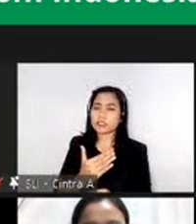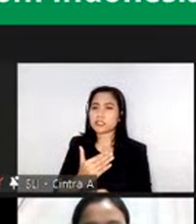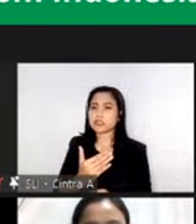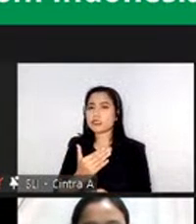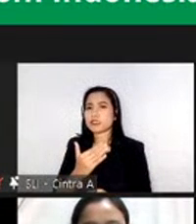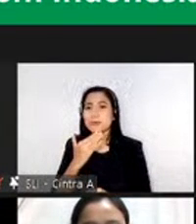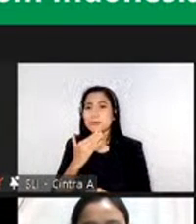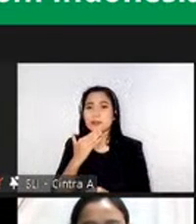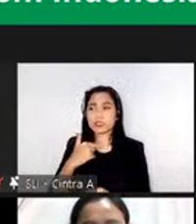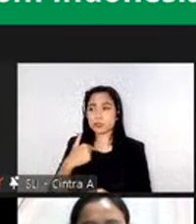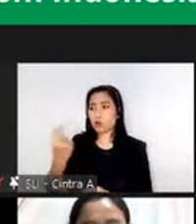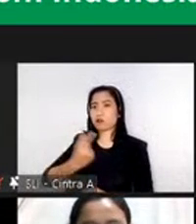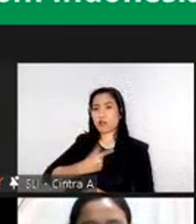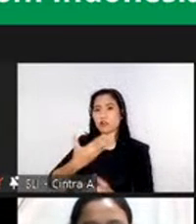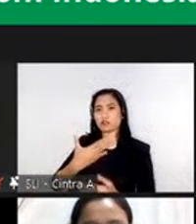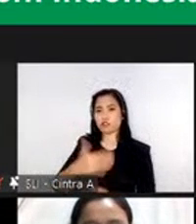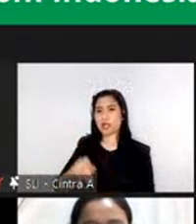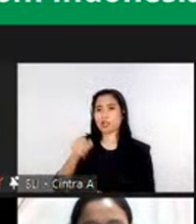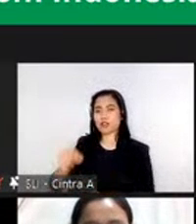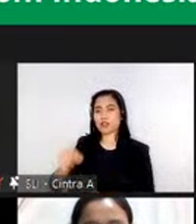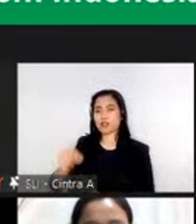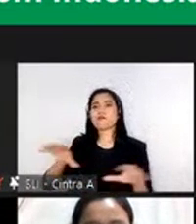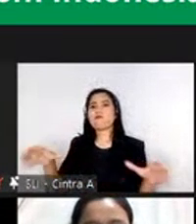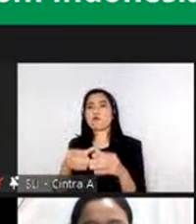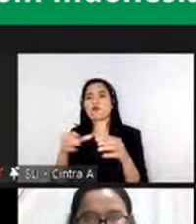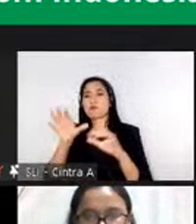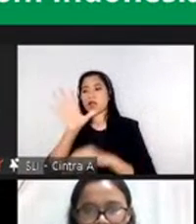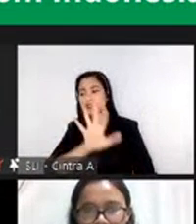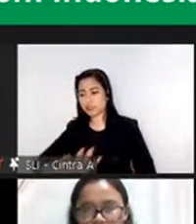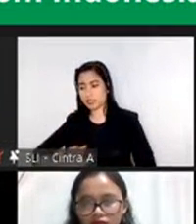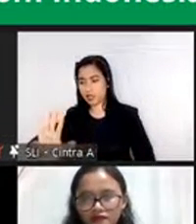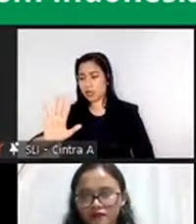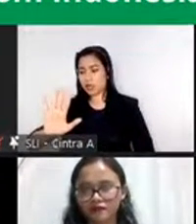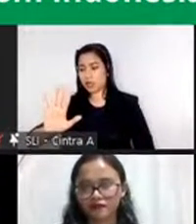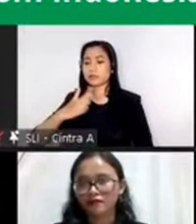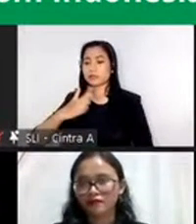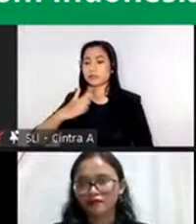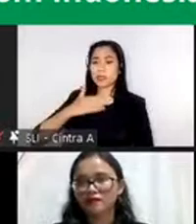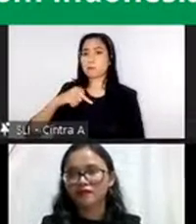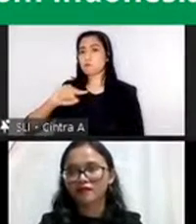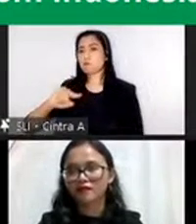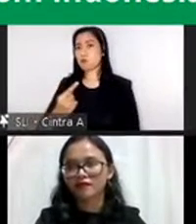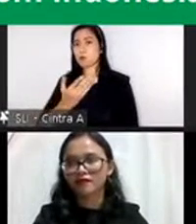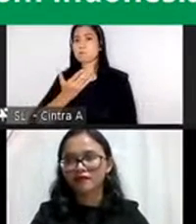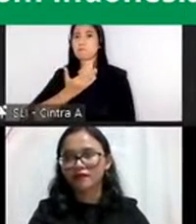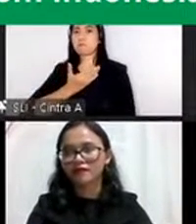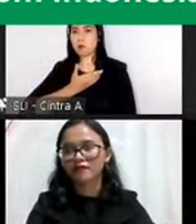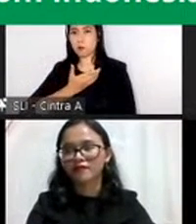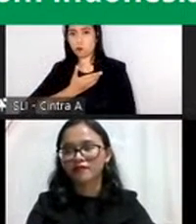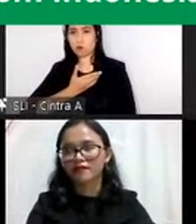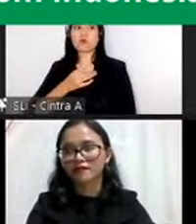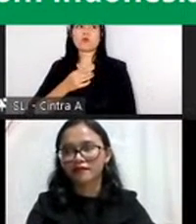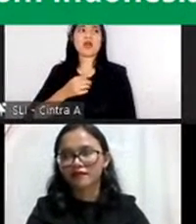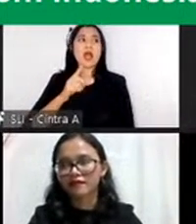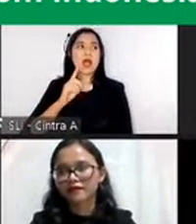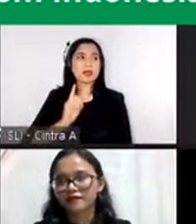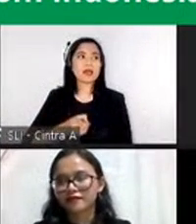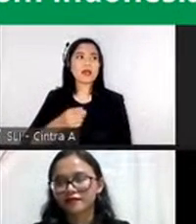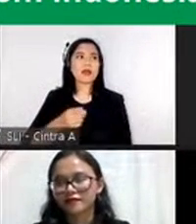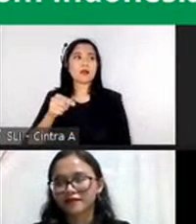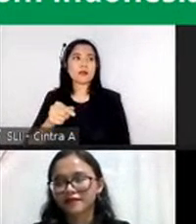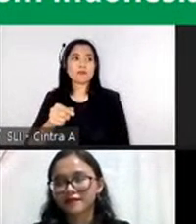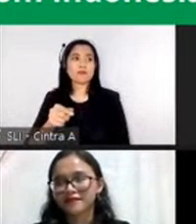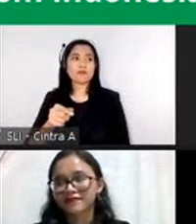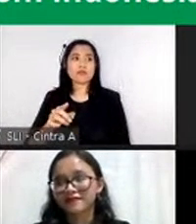saya atas nama forum Asia saya akan mulai presentasi saya dengan menyoroti mengenai sejalan dengan apa yang telah